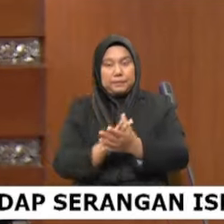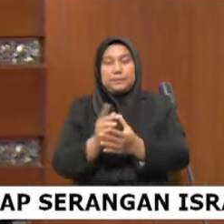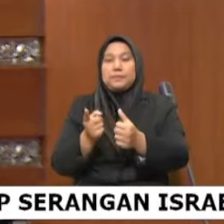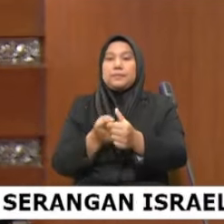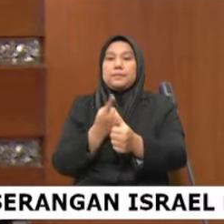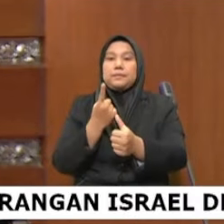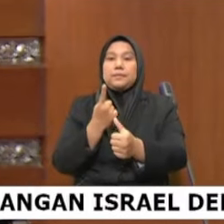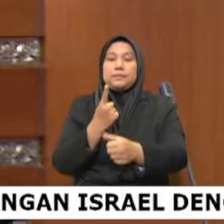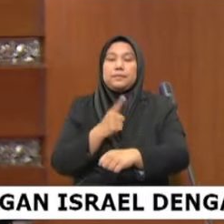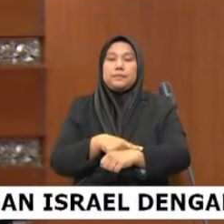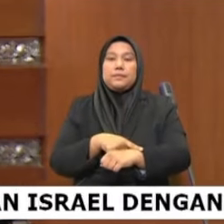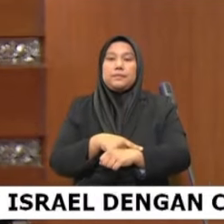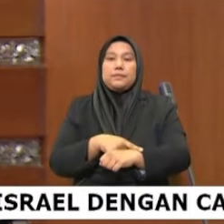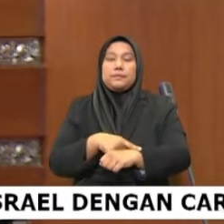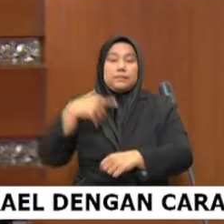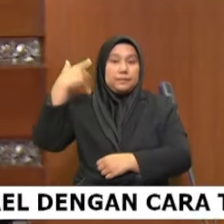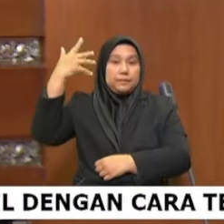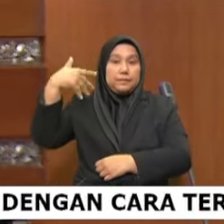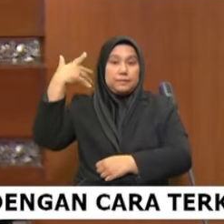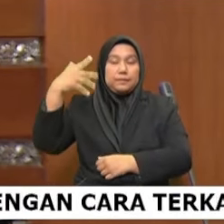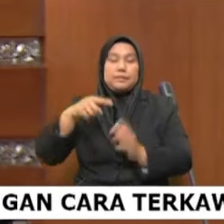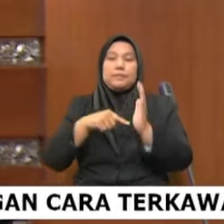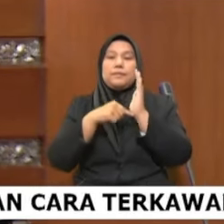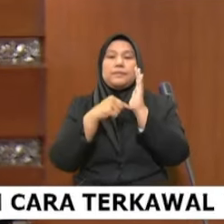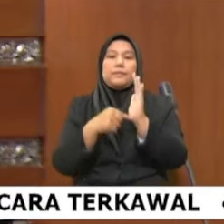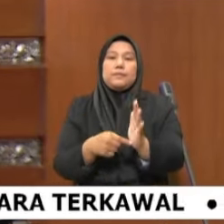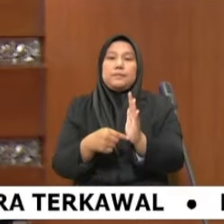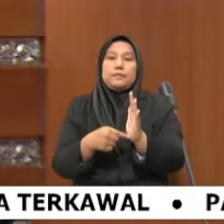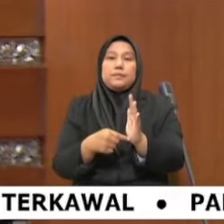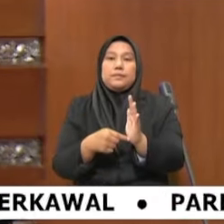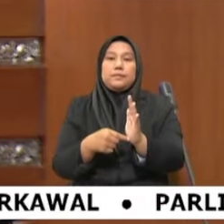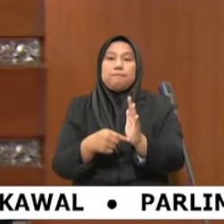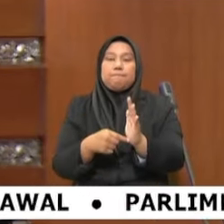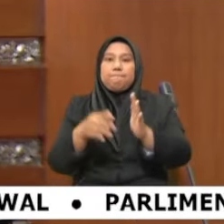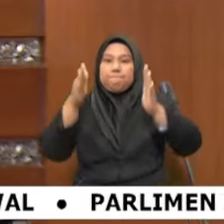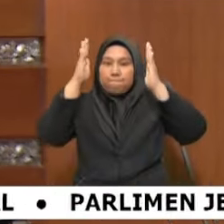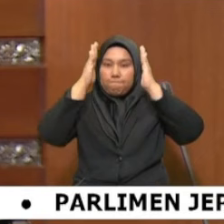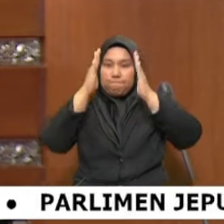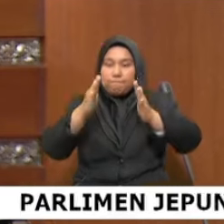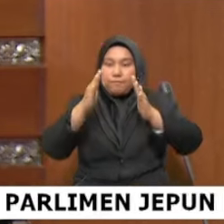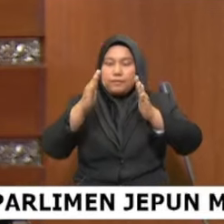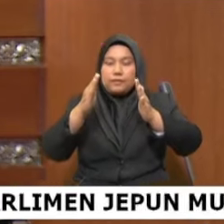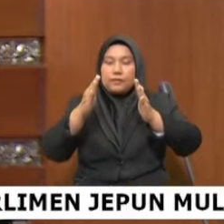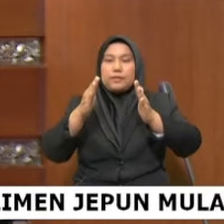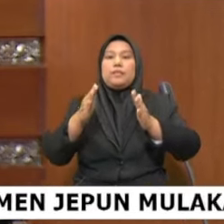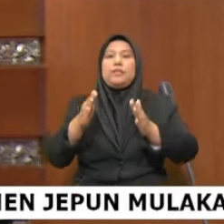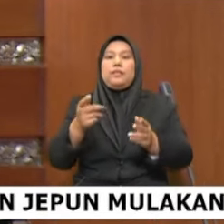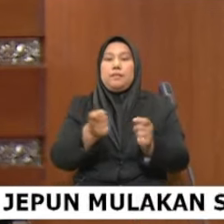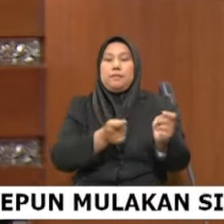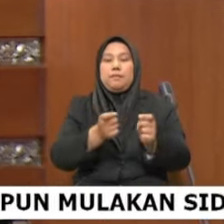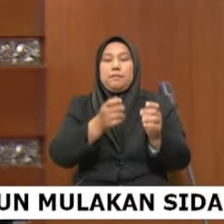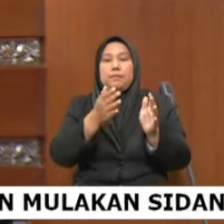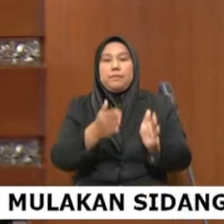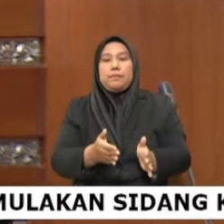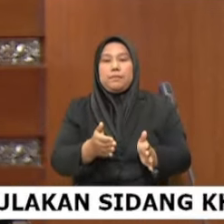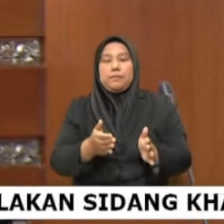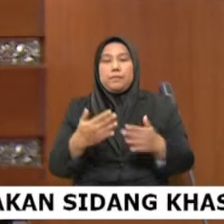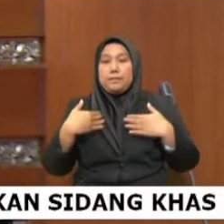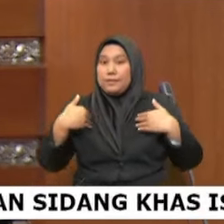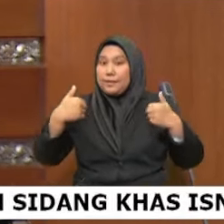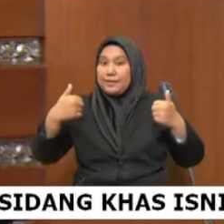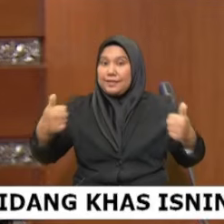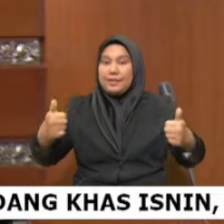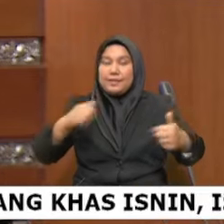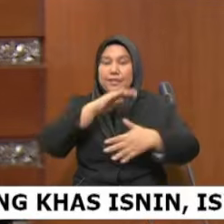kalinya dalam sejarah menunjukkan keprihatinan Tuan Speaker ke atas kesihatan